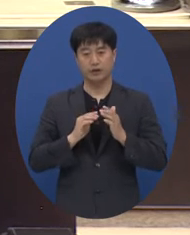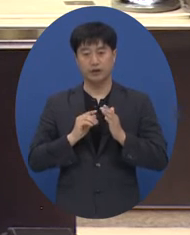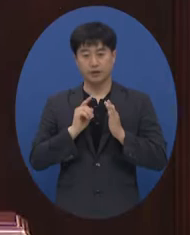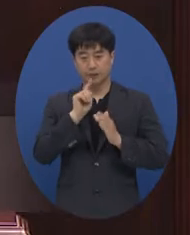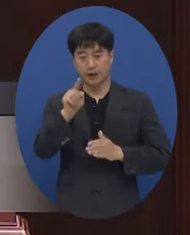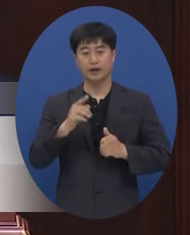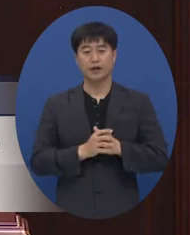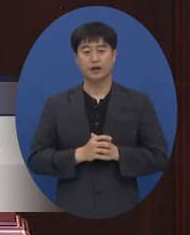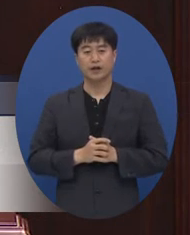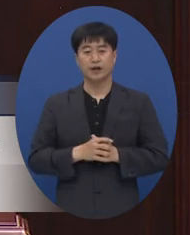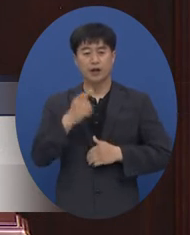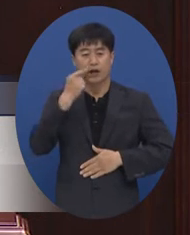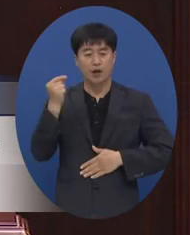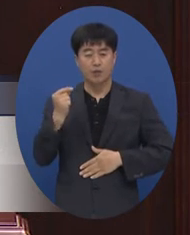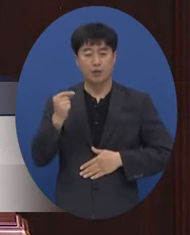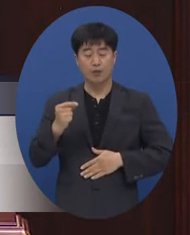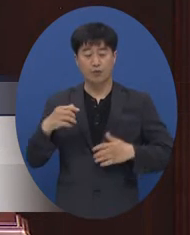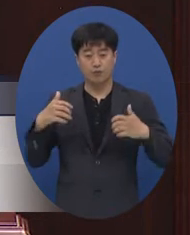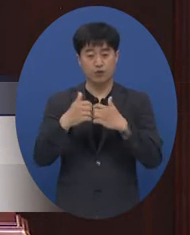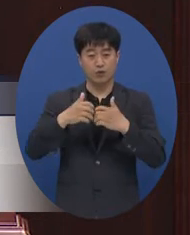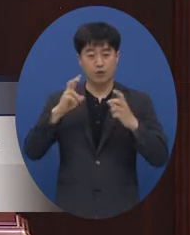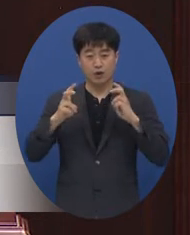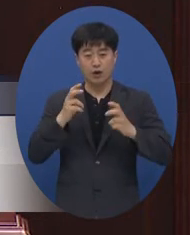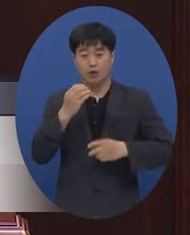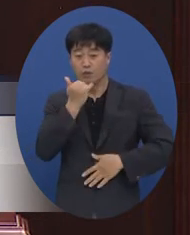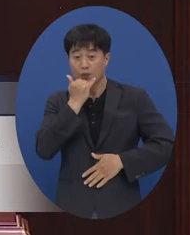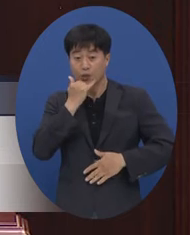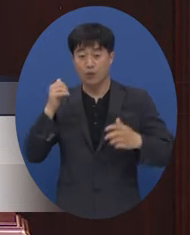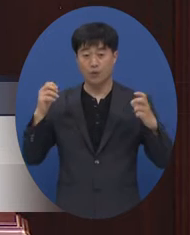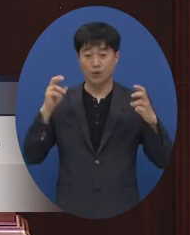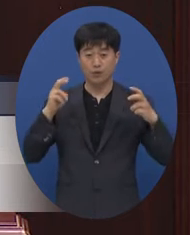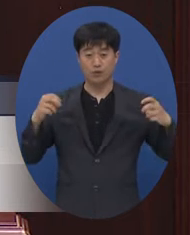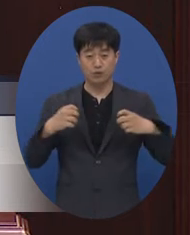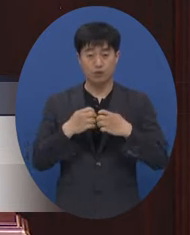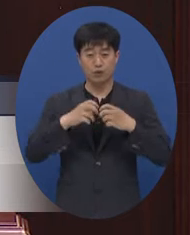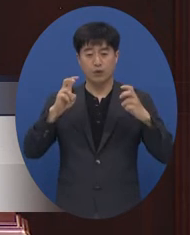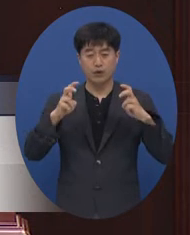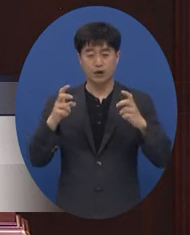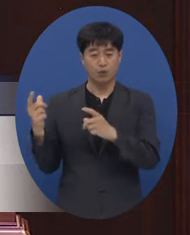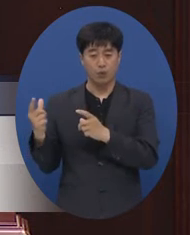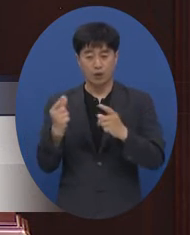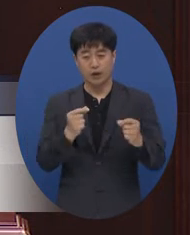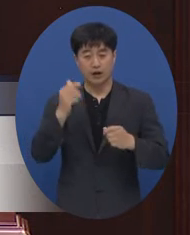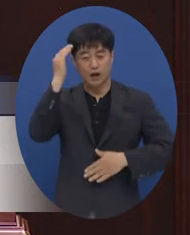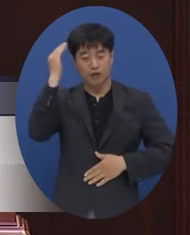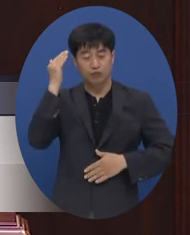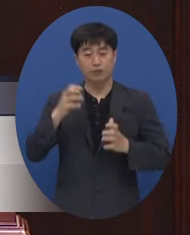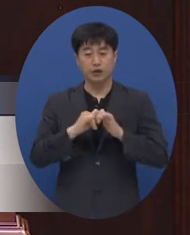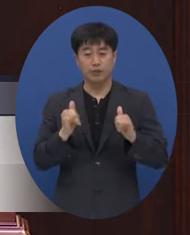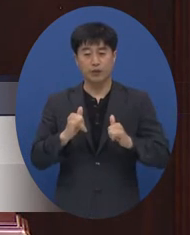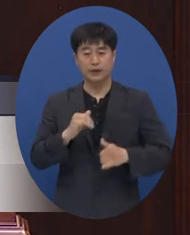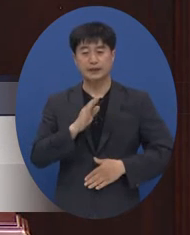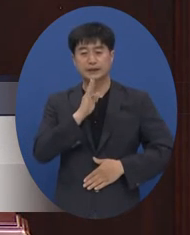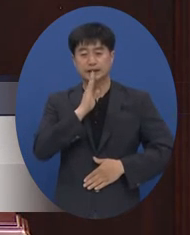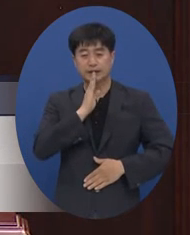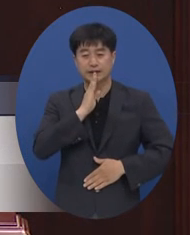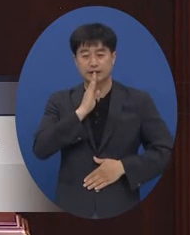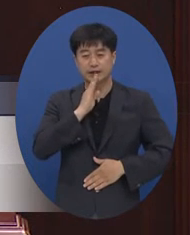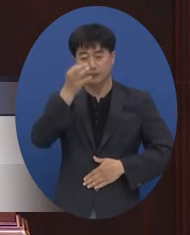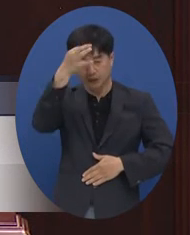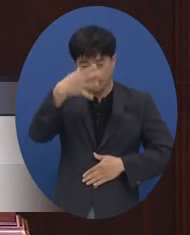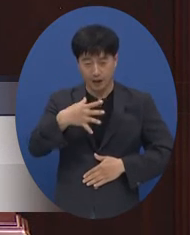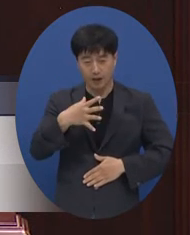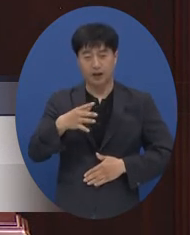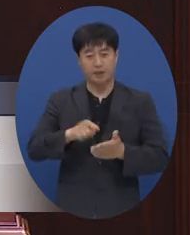이뤄졌습니다. 일본의 전범기업도 독일의 전범기업처럼 우리나라 국민에게 진심 어린 사과와 배상을 하고 경기도의